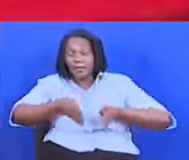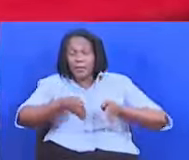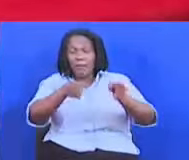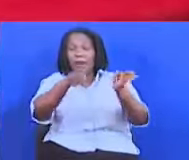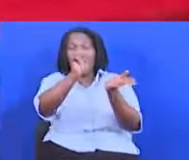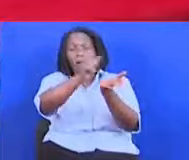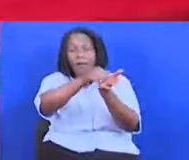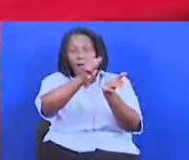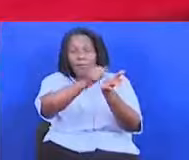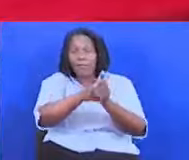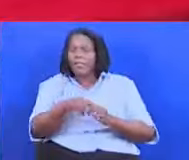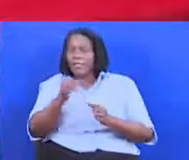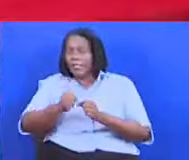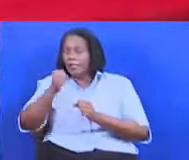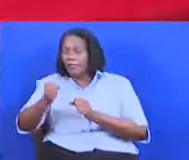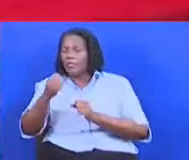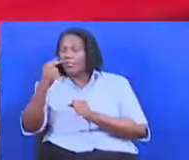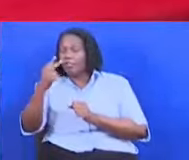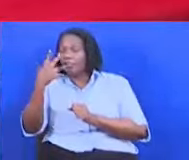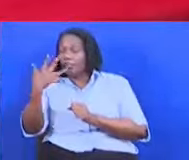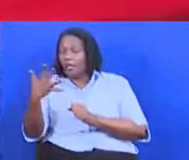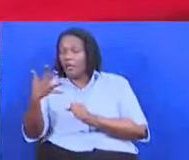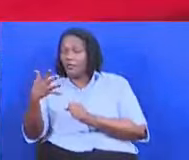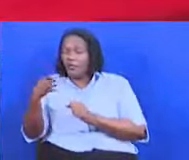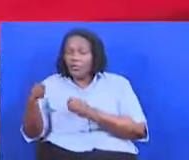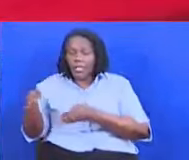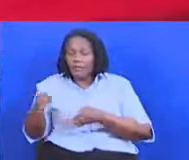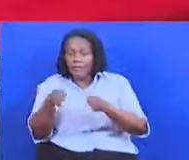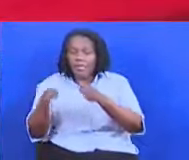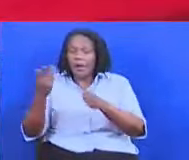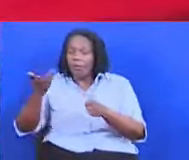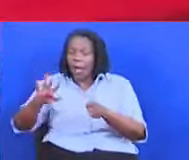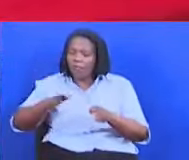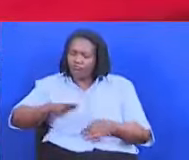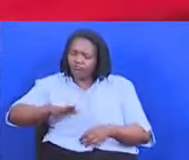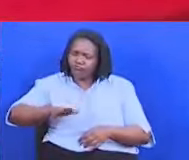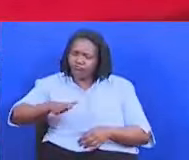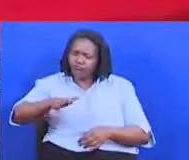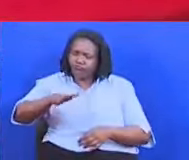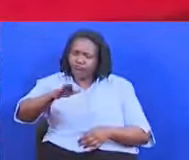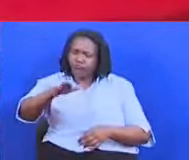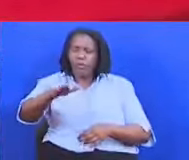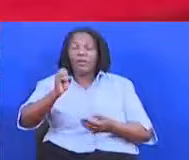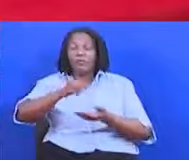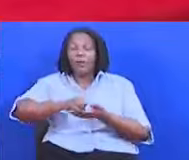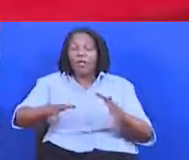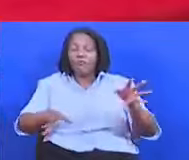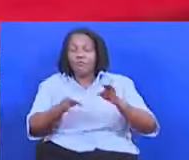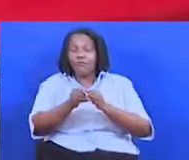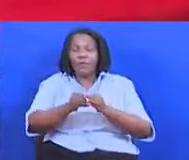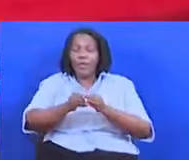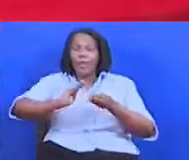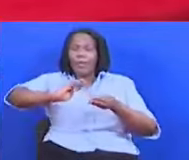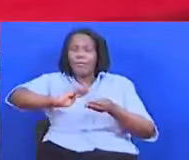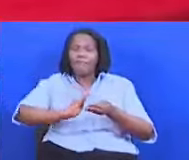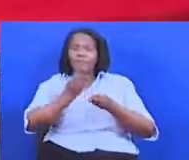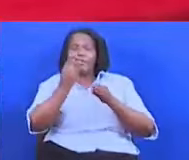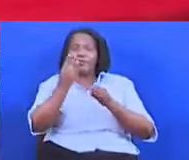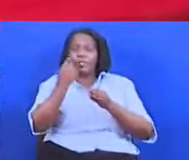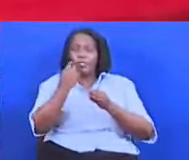cha lami na kilomita 25 za mitaro kwa gharama ya shilingi bilioni